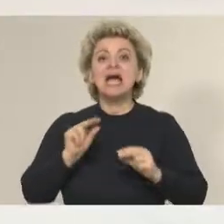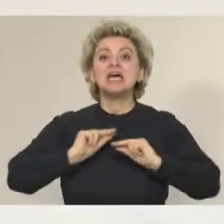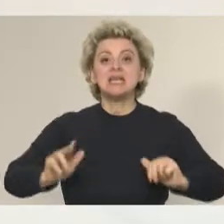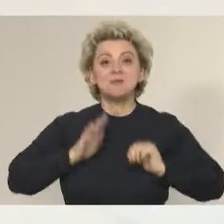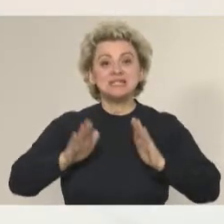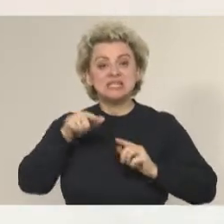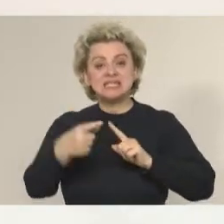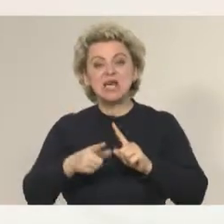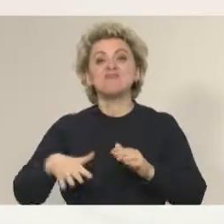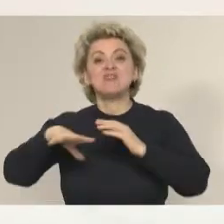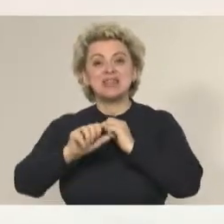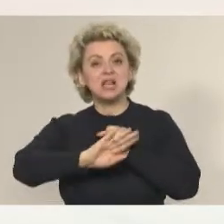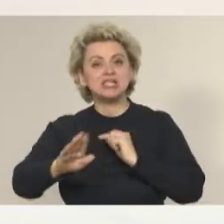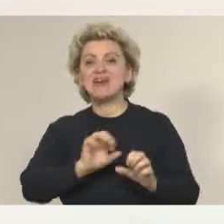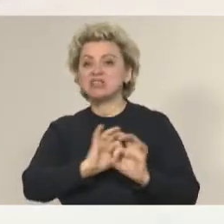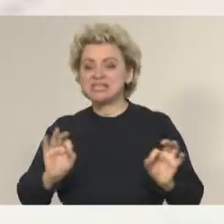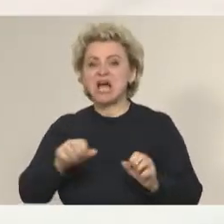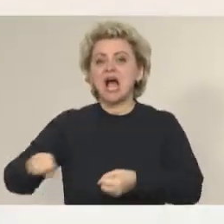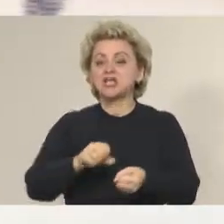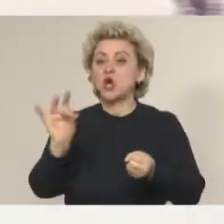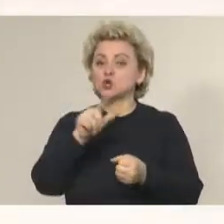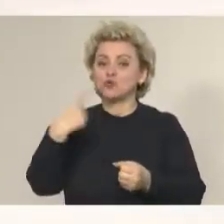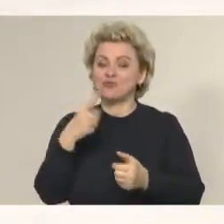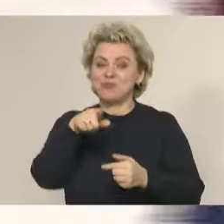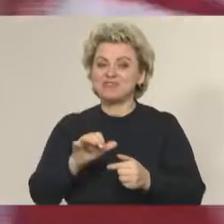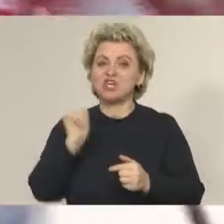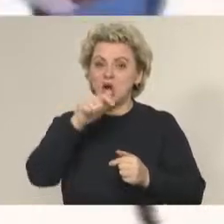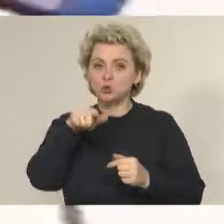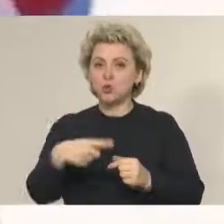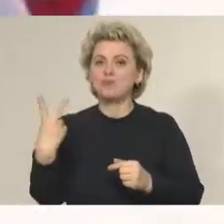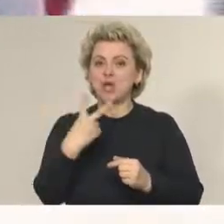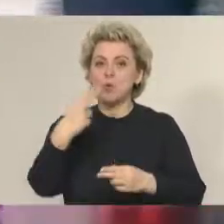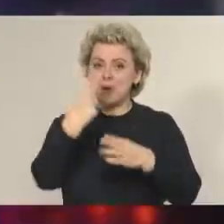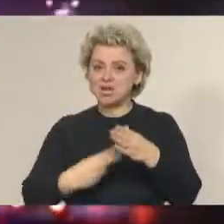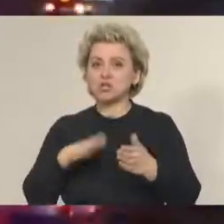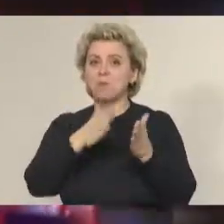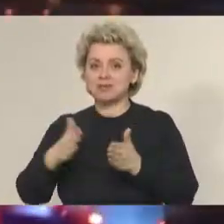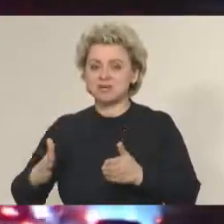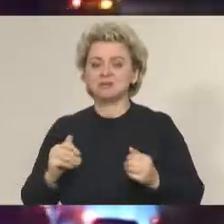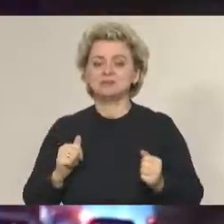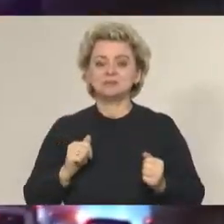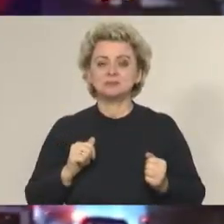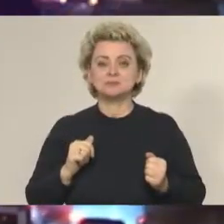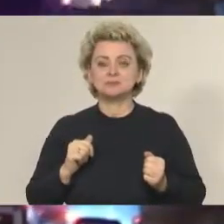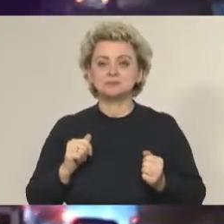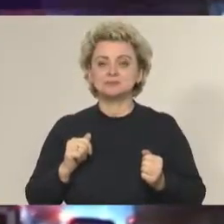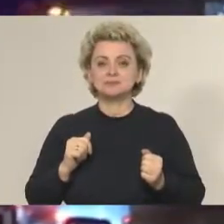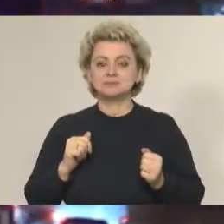Репетиция финала пока не в идеале. У хоккейного Ростова впервые в сезоне второе поражение подряд.